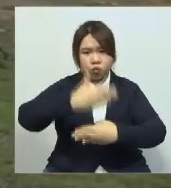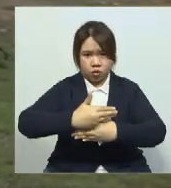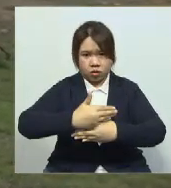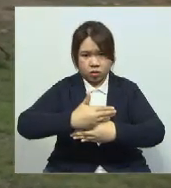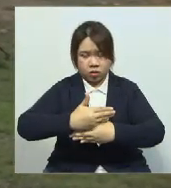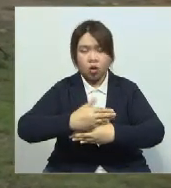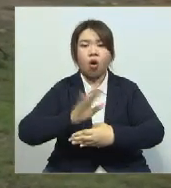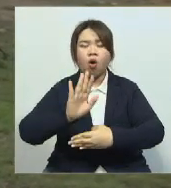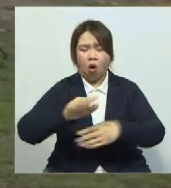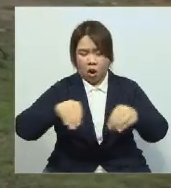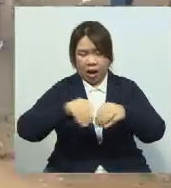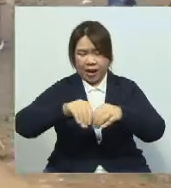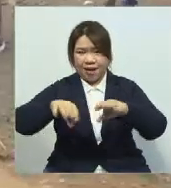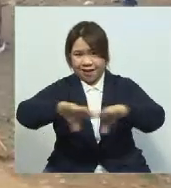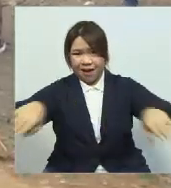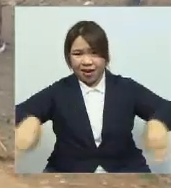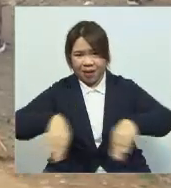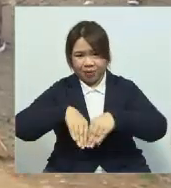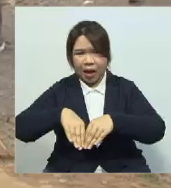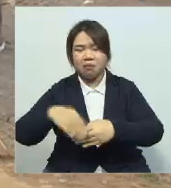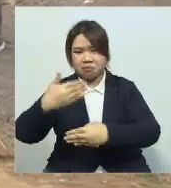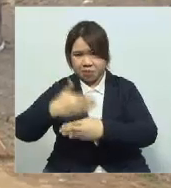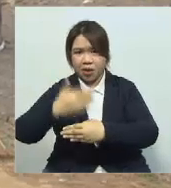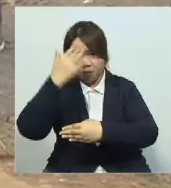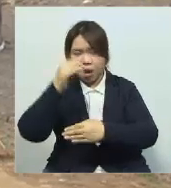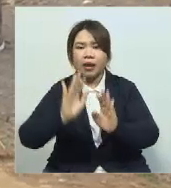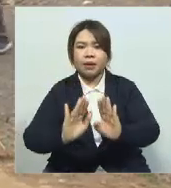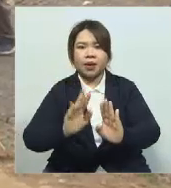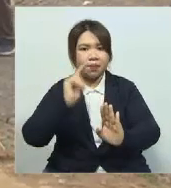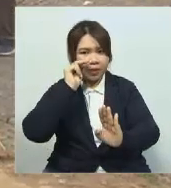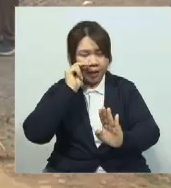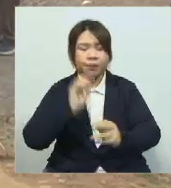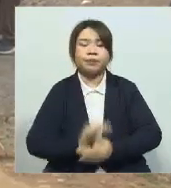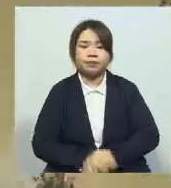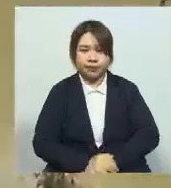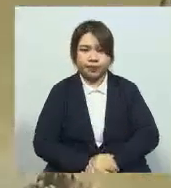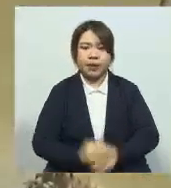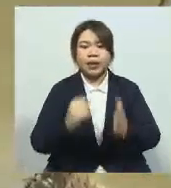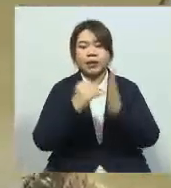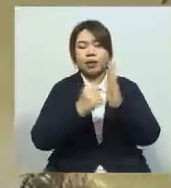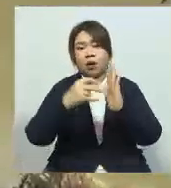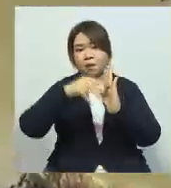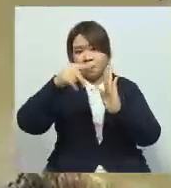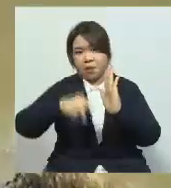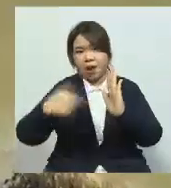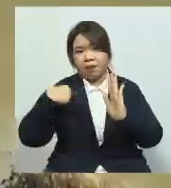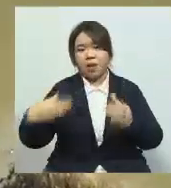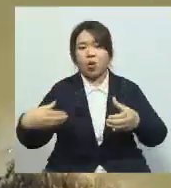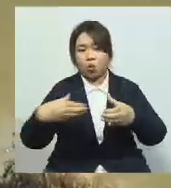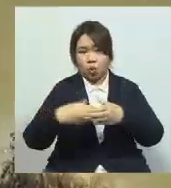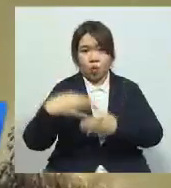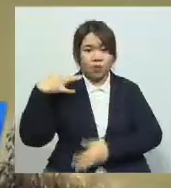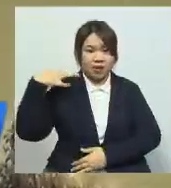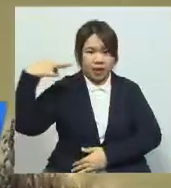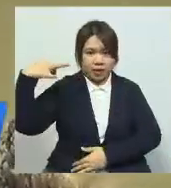พื้นที่ใต้อ่างเก็บน้ำห้วยน้ำหมานเพื่อให้มีน้ำเพียงพอด้วยที่จังหวัดแพร่จิตอาสาพระราชทานเราทำความดีด้วยหัวใ